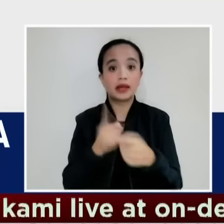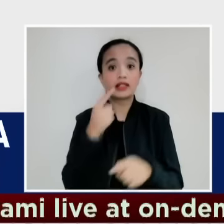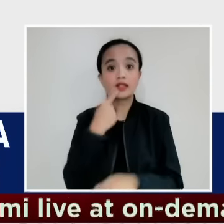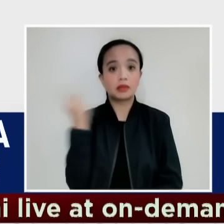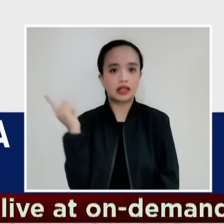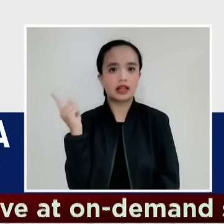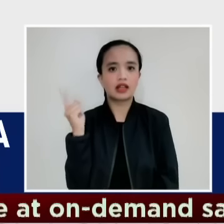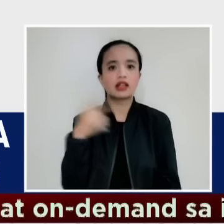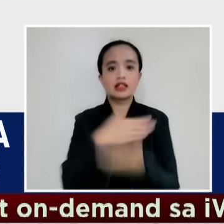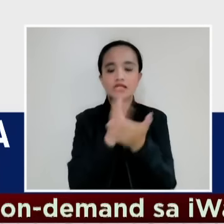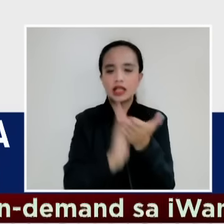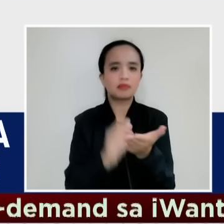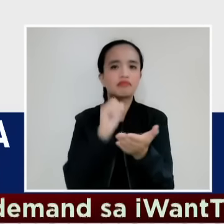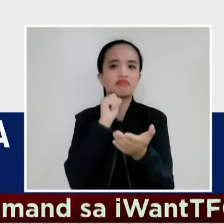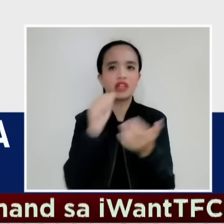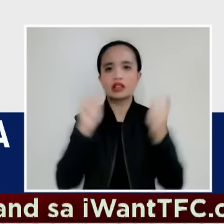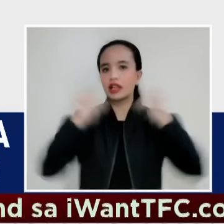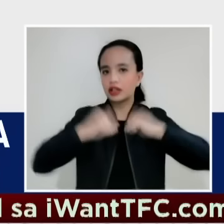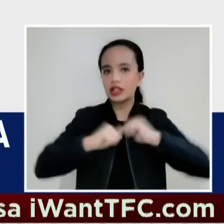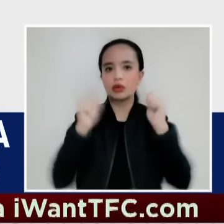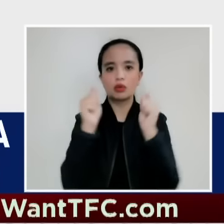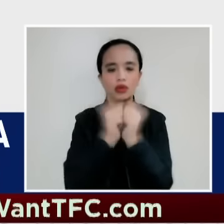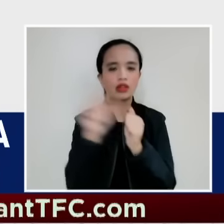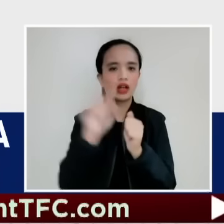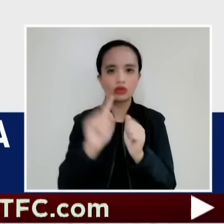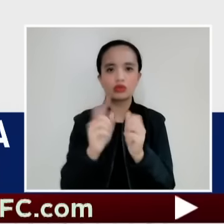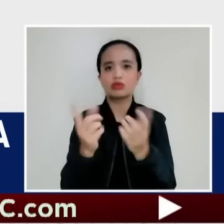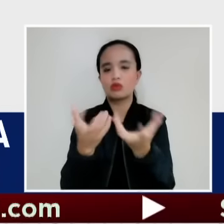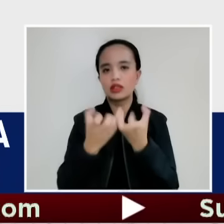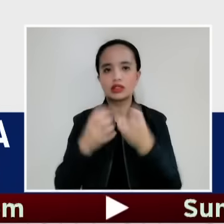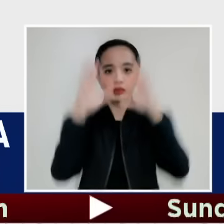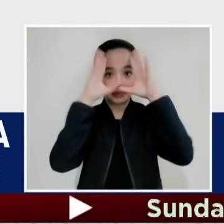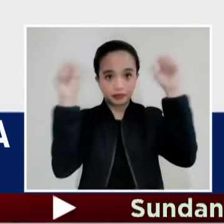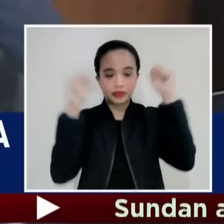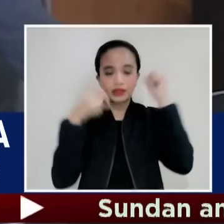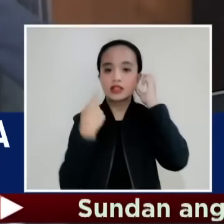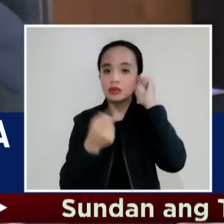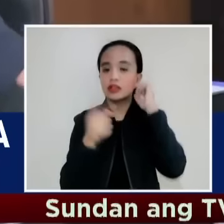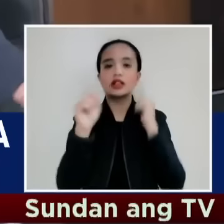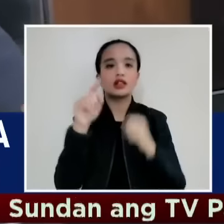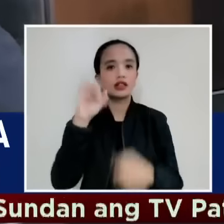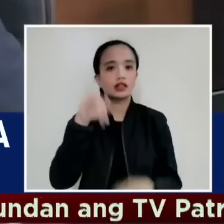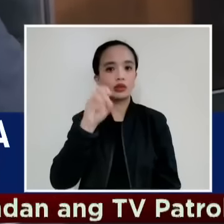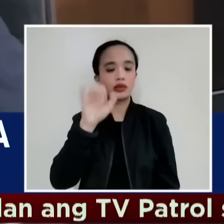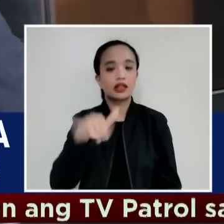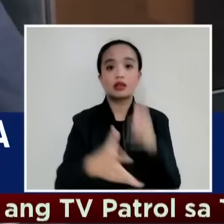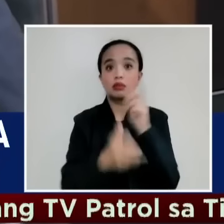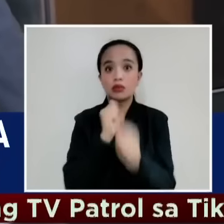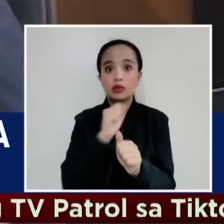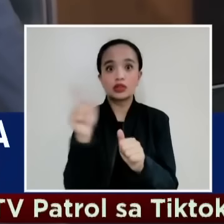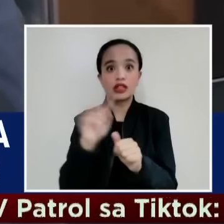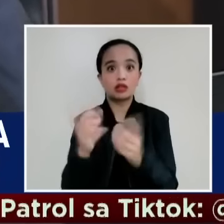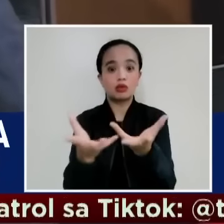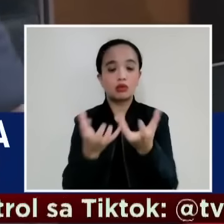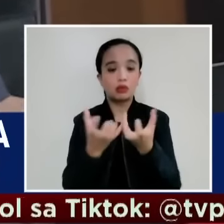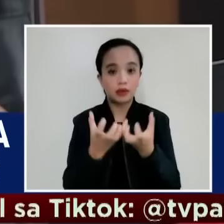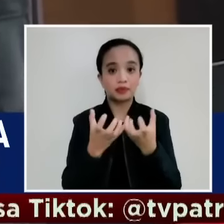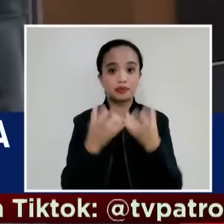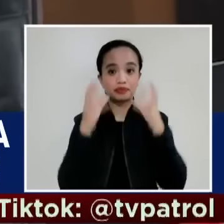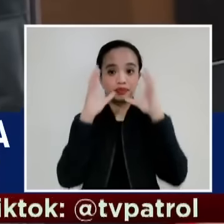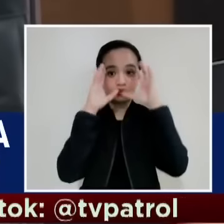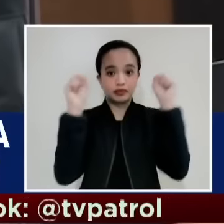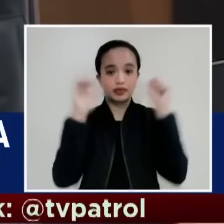ilan sa mga hiniling ng Pangulo. Ayon naman kay House Ways and Means Committee Chair Joey Salceda, karamihan sa mga hiling na tax measures ng Pangulo lusot na